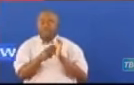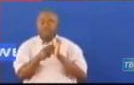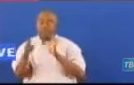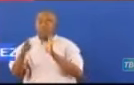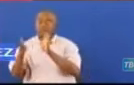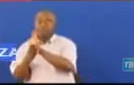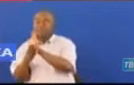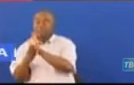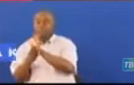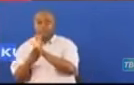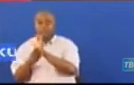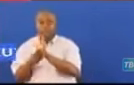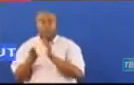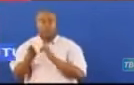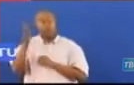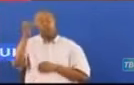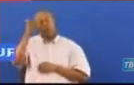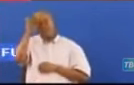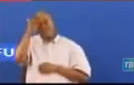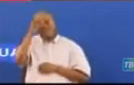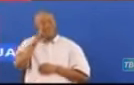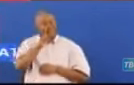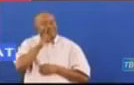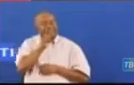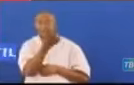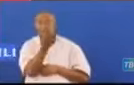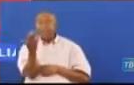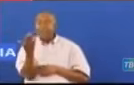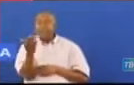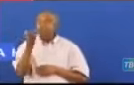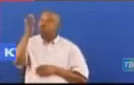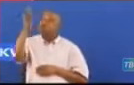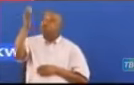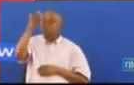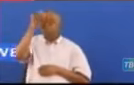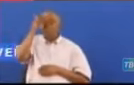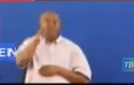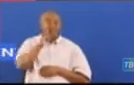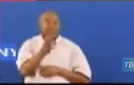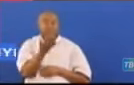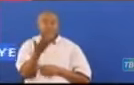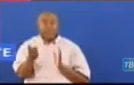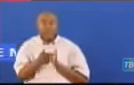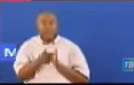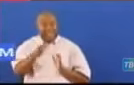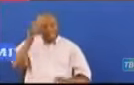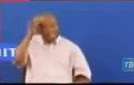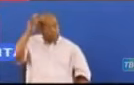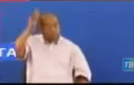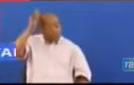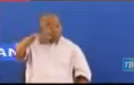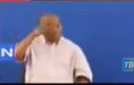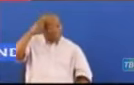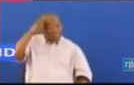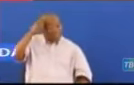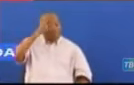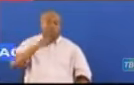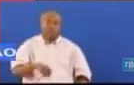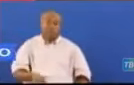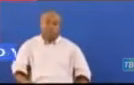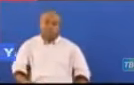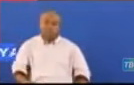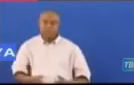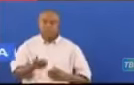linasema Mungu anajua kila idadi, yani Mungu huyu anajua idadi paka ya nywele zilizoko katika kichwa chako. Sasa kama